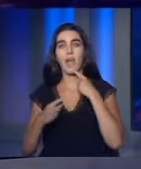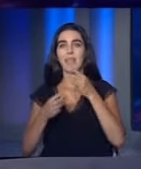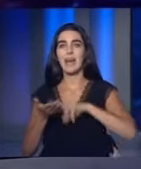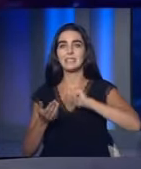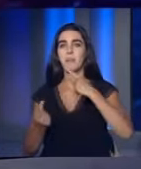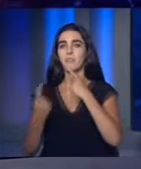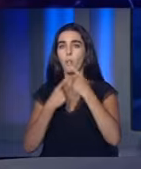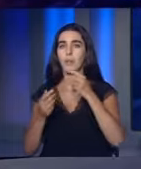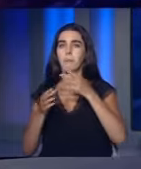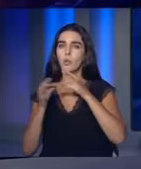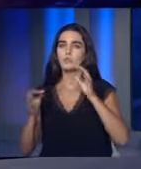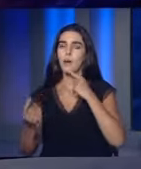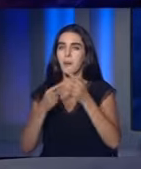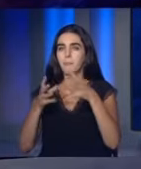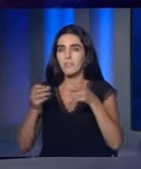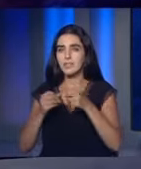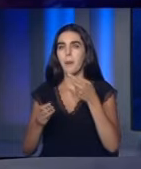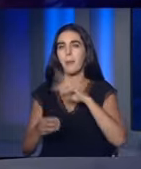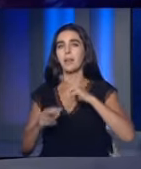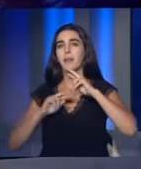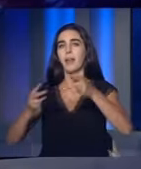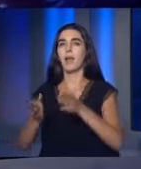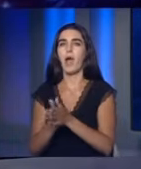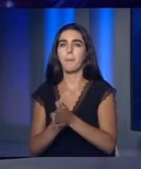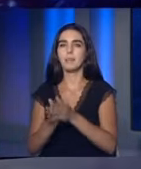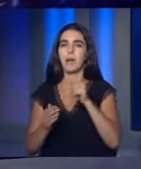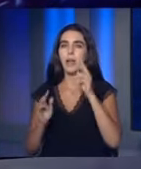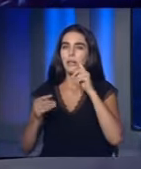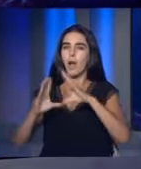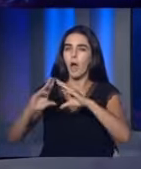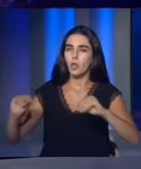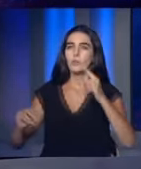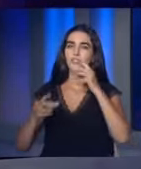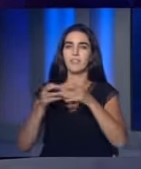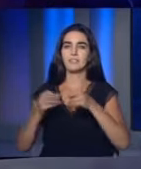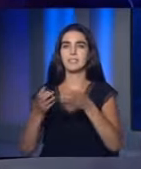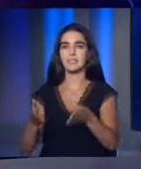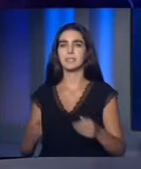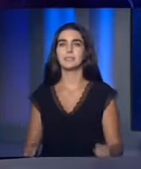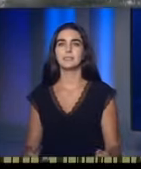لإجراء مباحثات مفصلة بعد رد حماس على مقترحات اتفاق التهدئة.